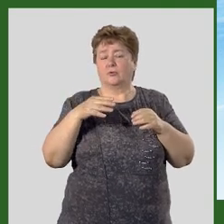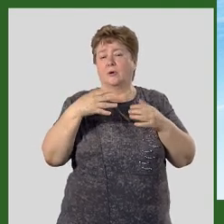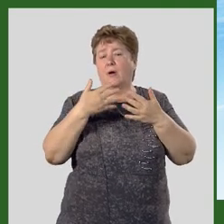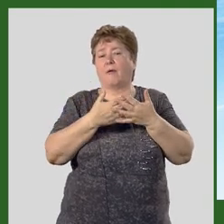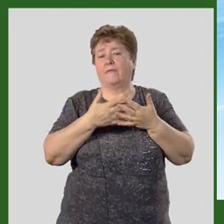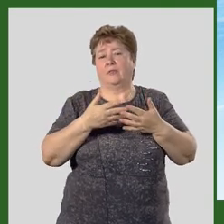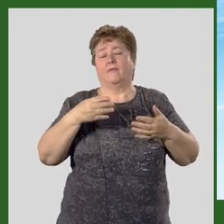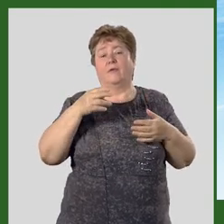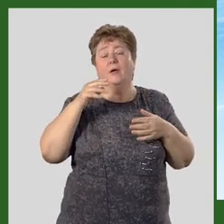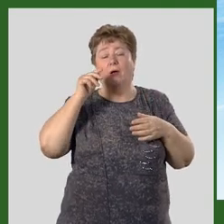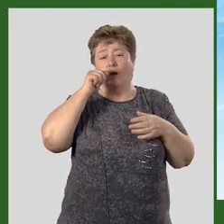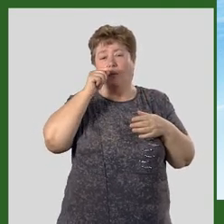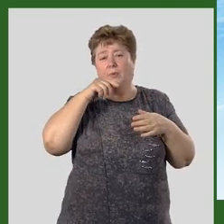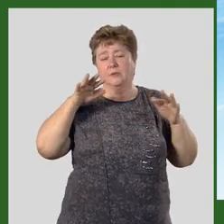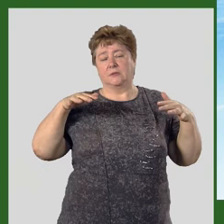птиц.